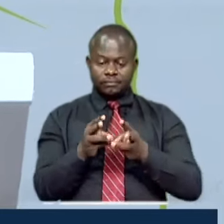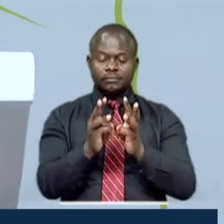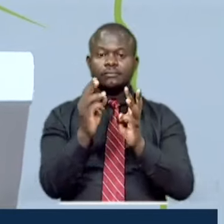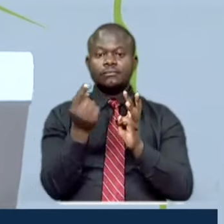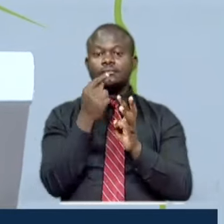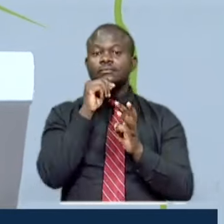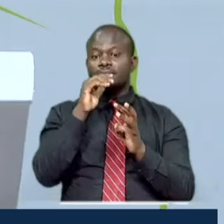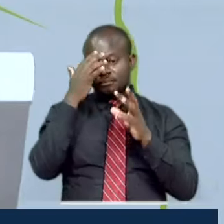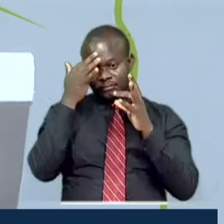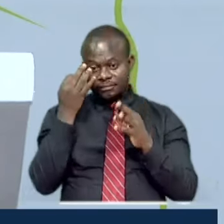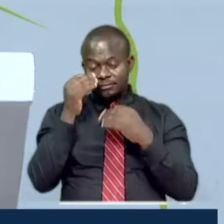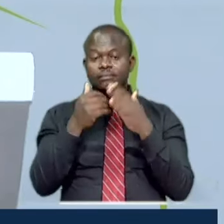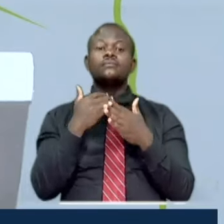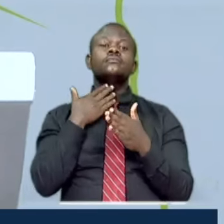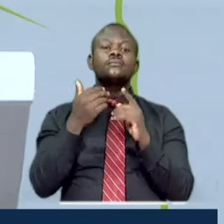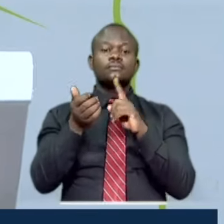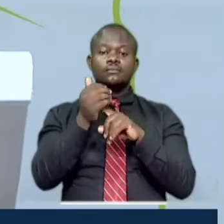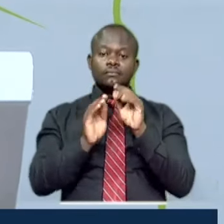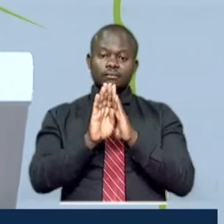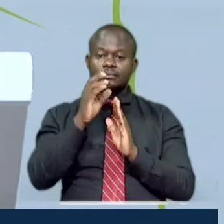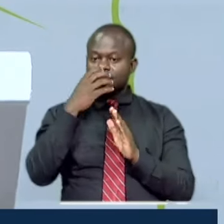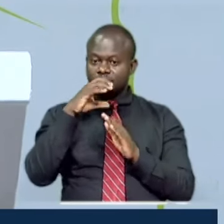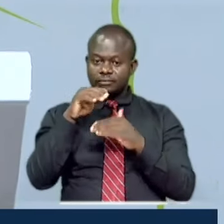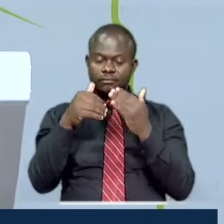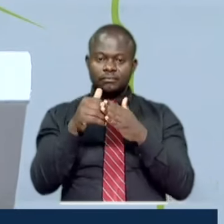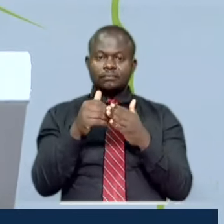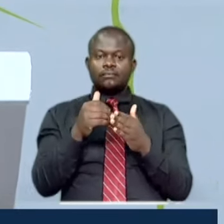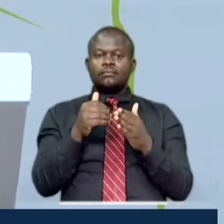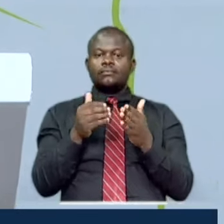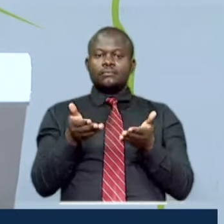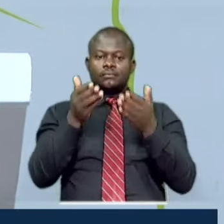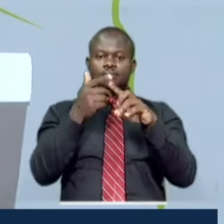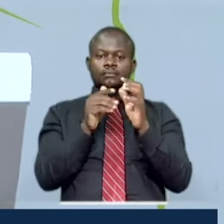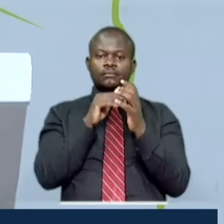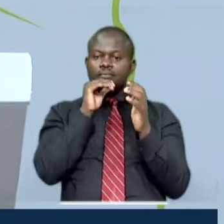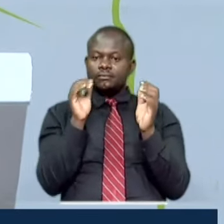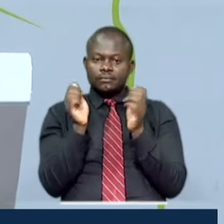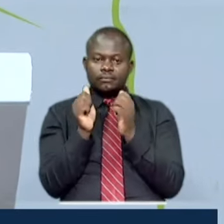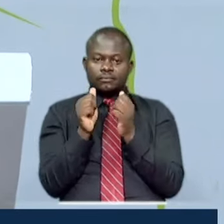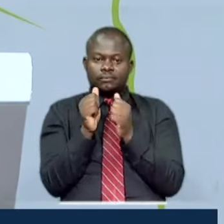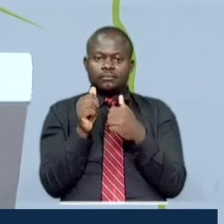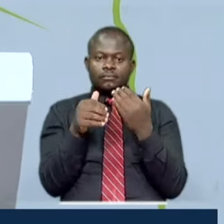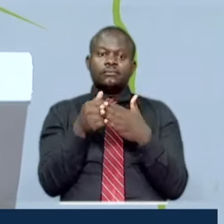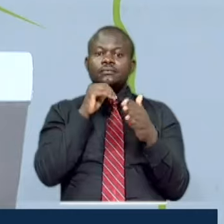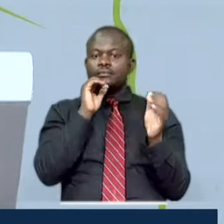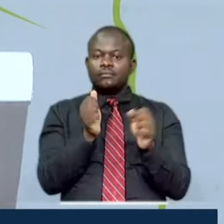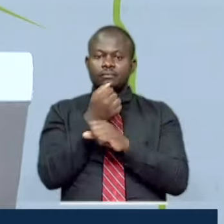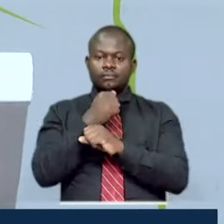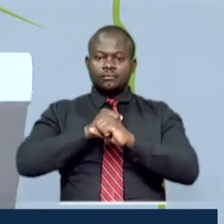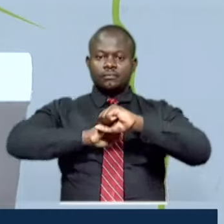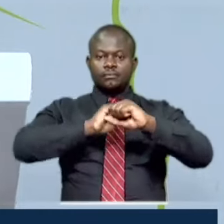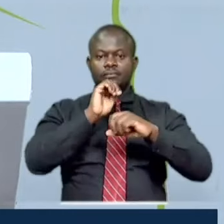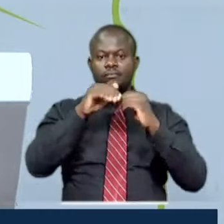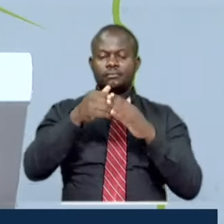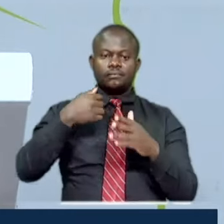niba wifuza kugera ku iterambere mu isi ifite ubushyuhe burimo kuzamuka kandi nta gukonjesha, ntituzashobora kurinda